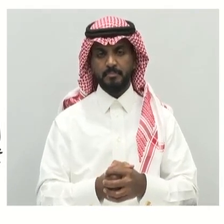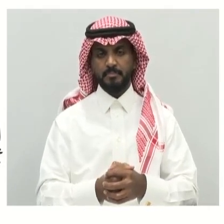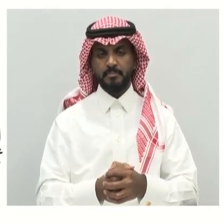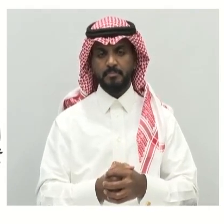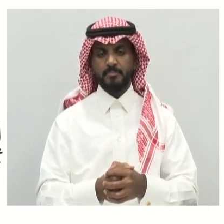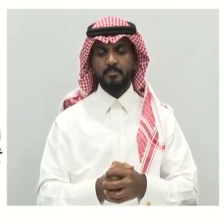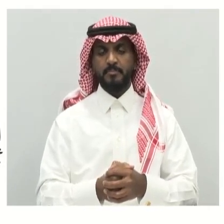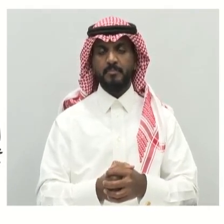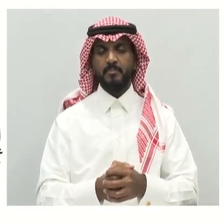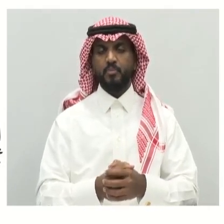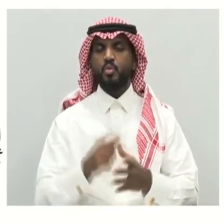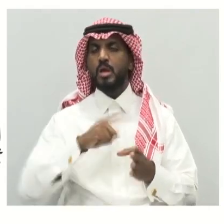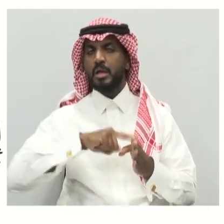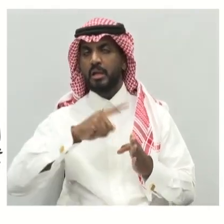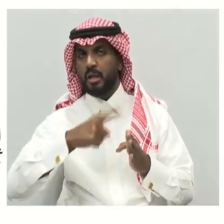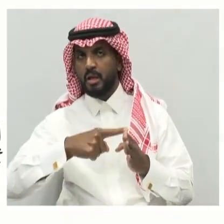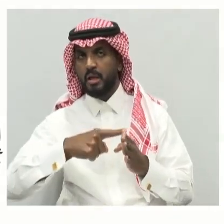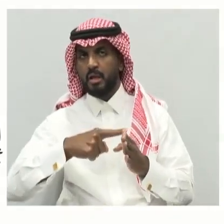الى المسجد الحرام